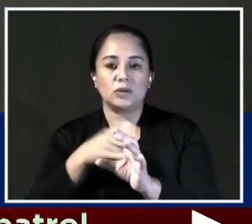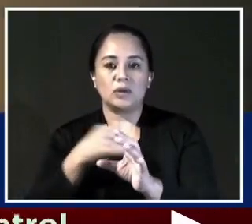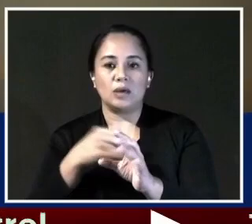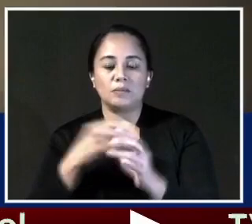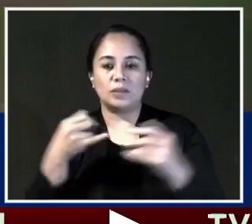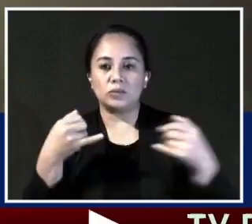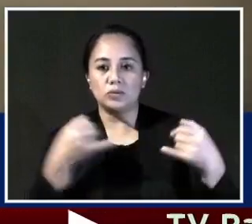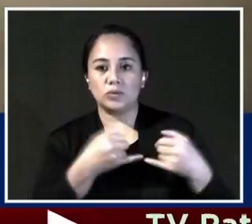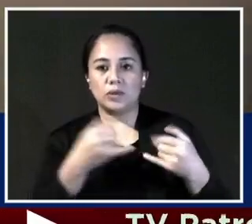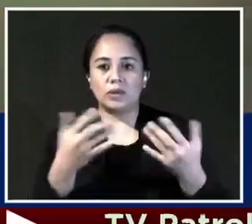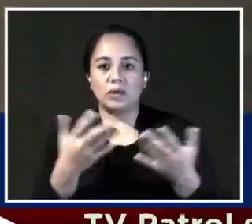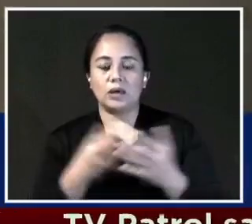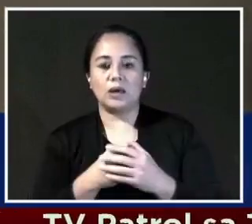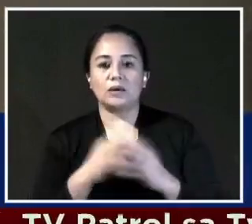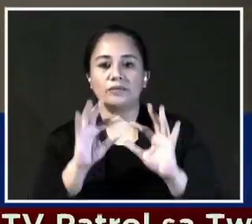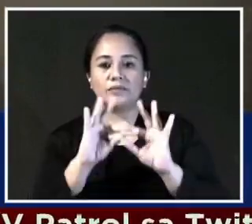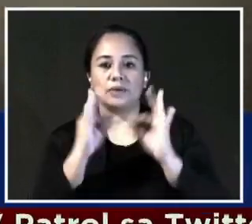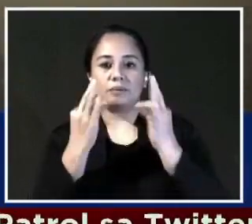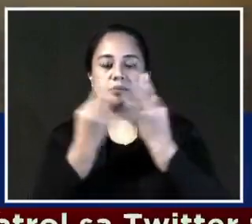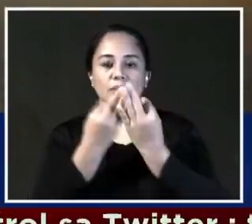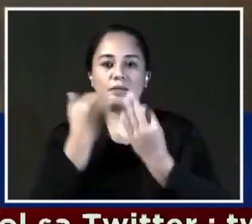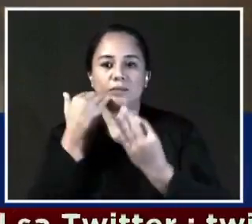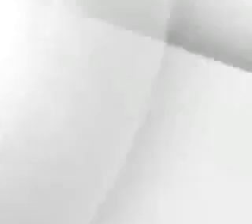at mga kaanak ng nasawi.